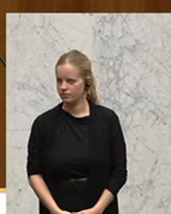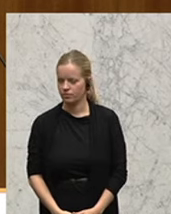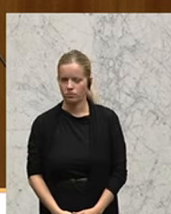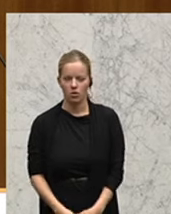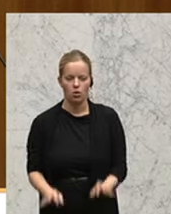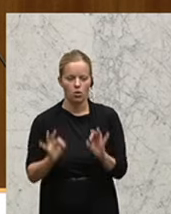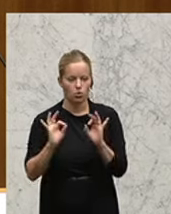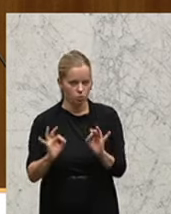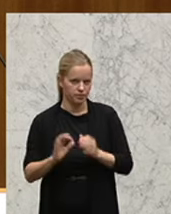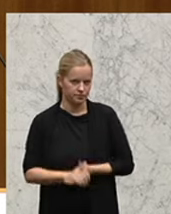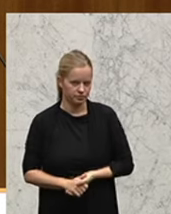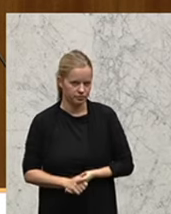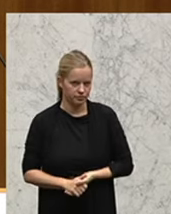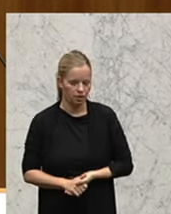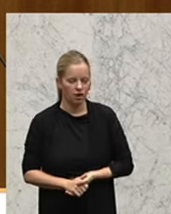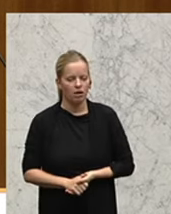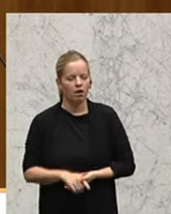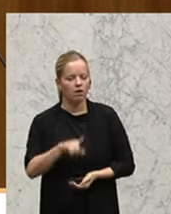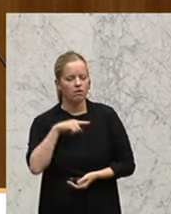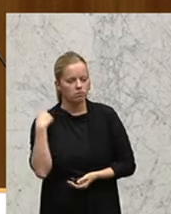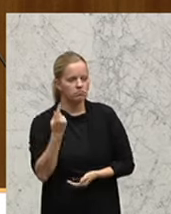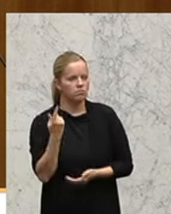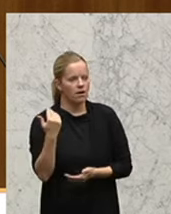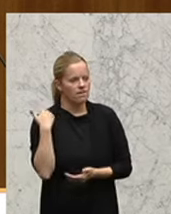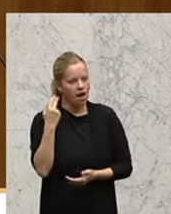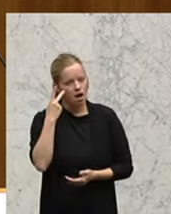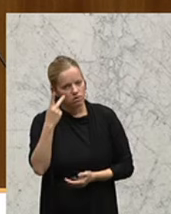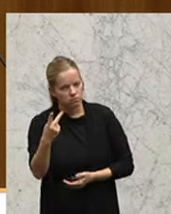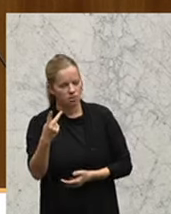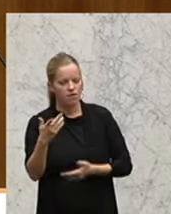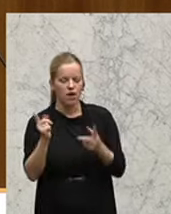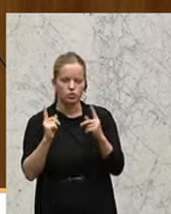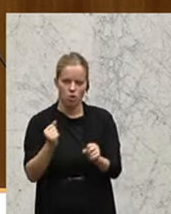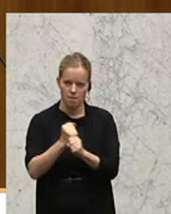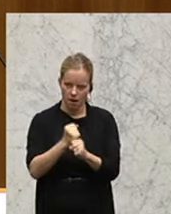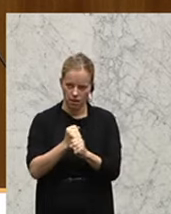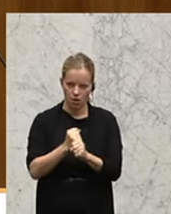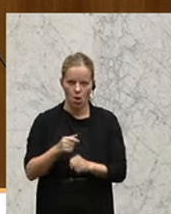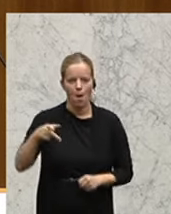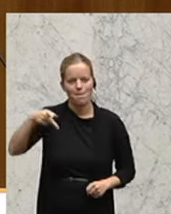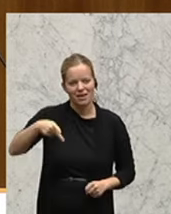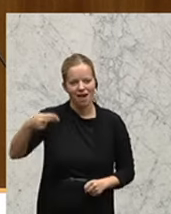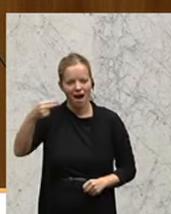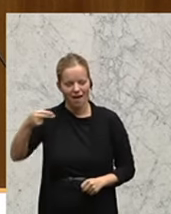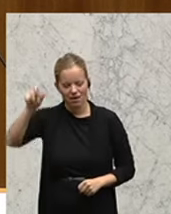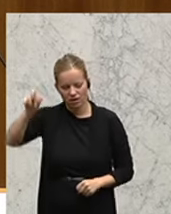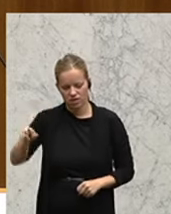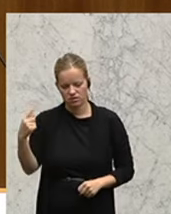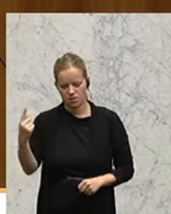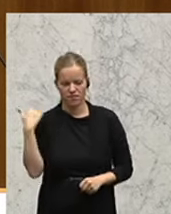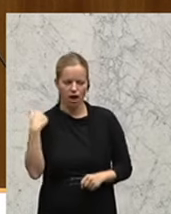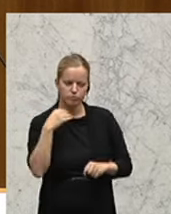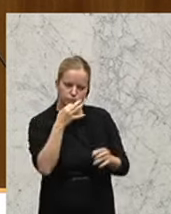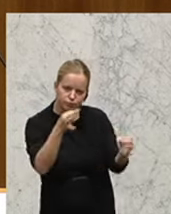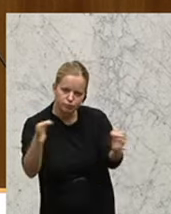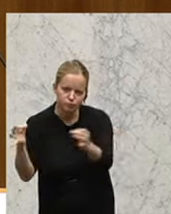Wir haben uns angesehen, was sollte man tun, und Peter Hayek hat für uns 300 Manager